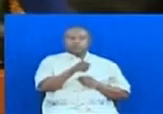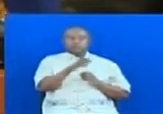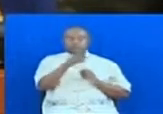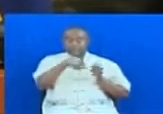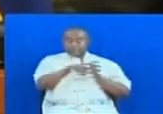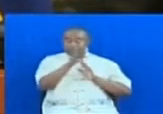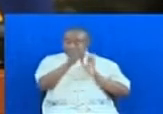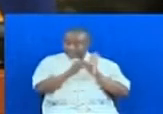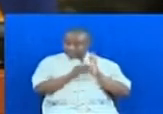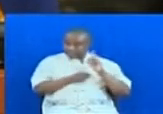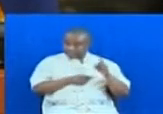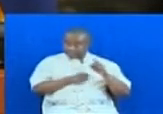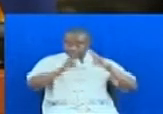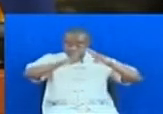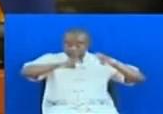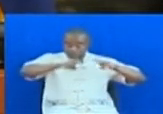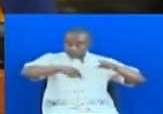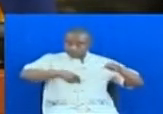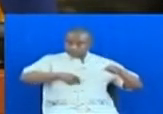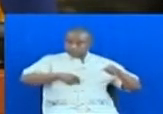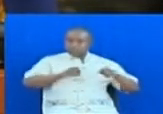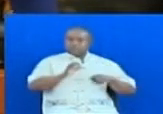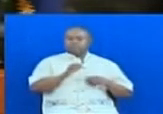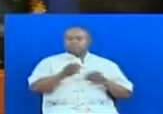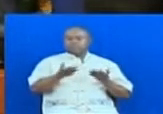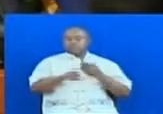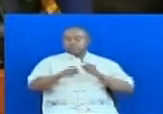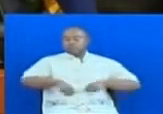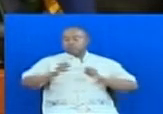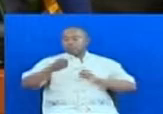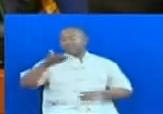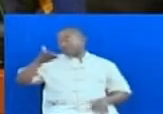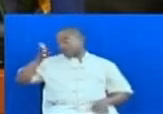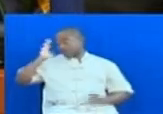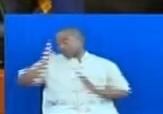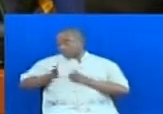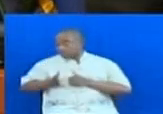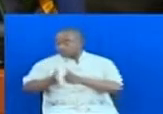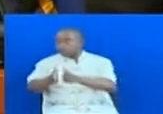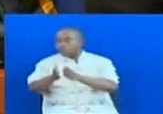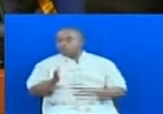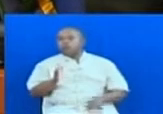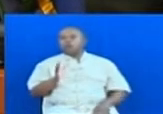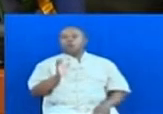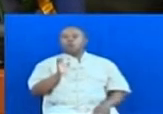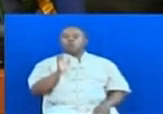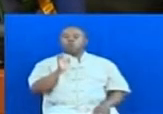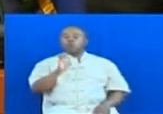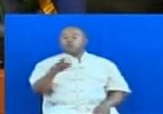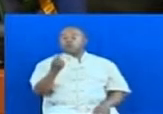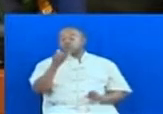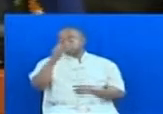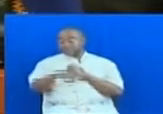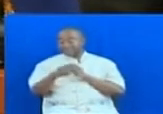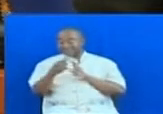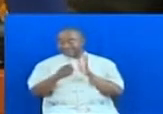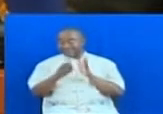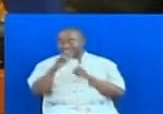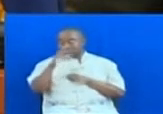hesabu zilizokaguliwa za mamlaka za serikali za mitaa kwa mwaka wa fedha unaoishia tarehe